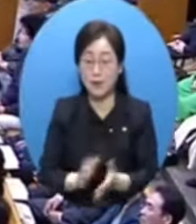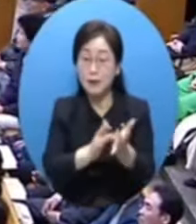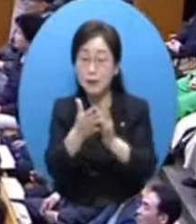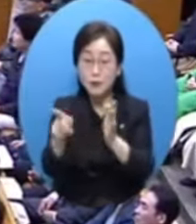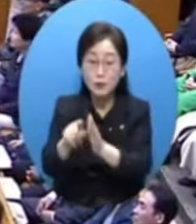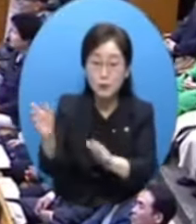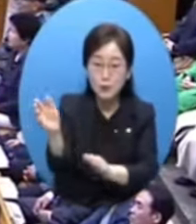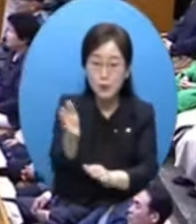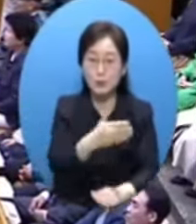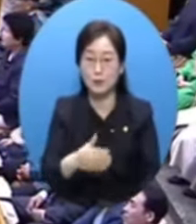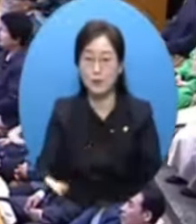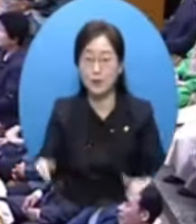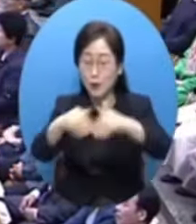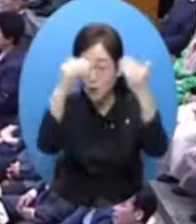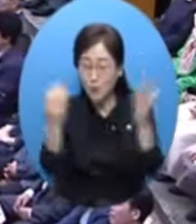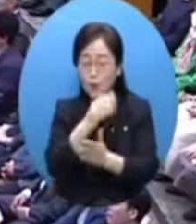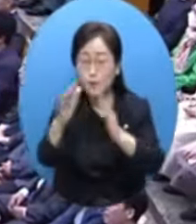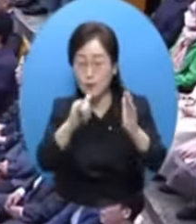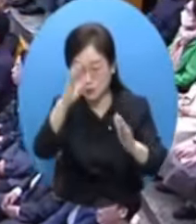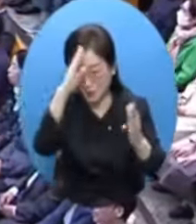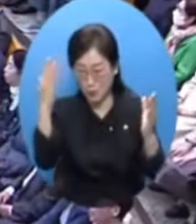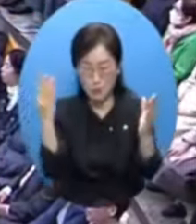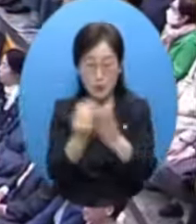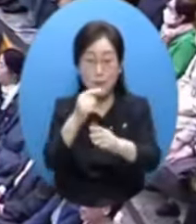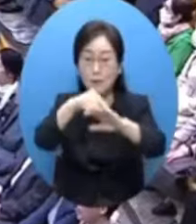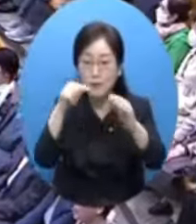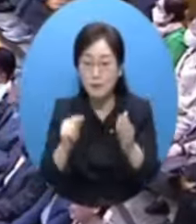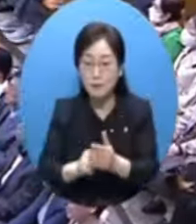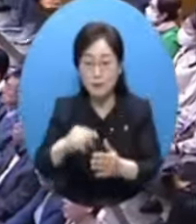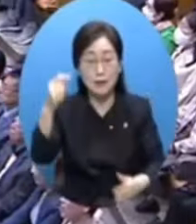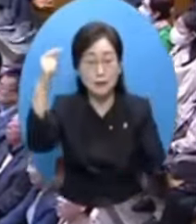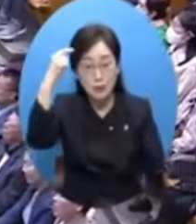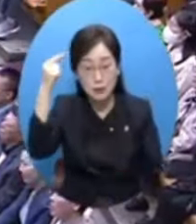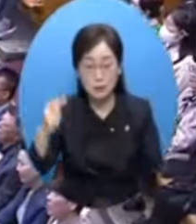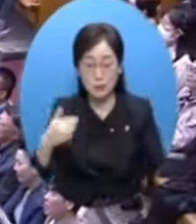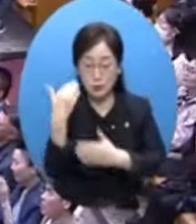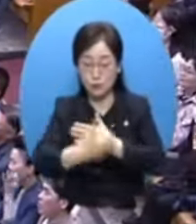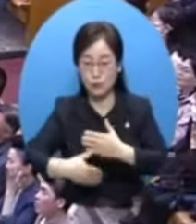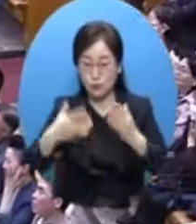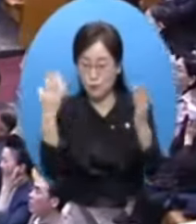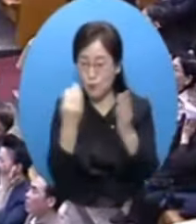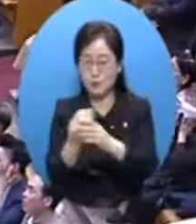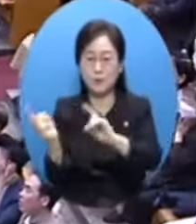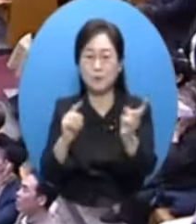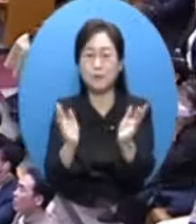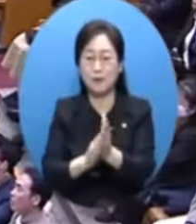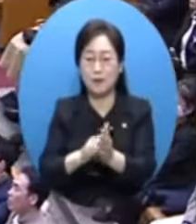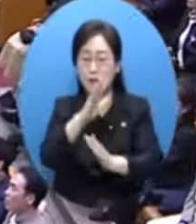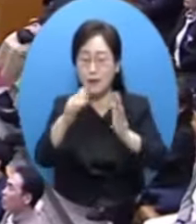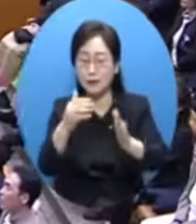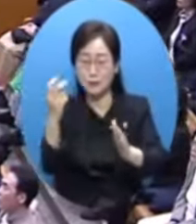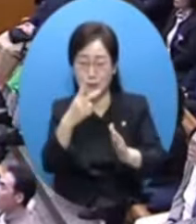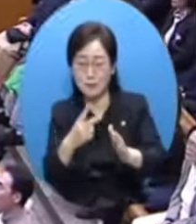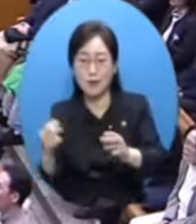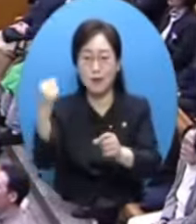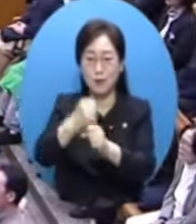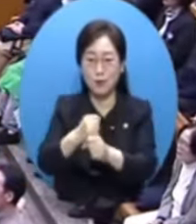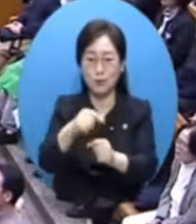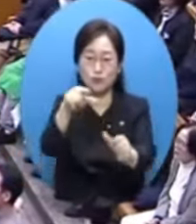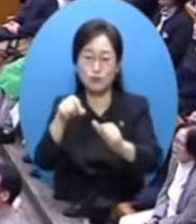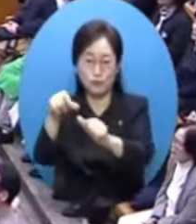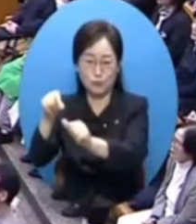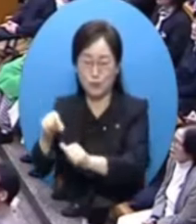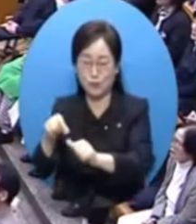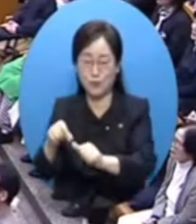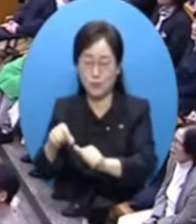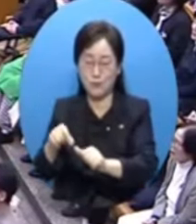나니까 온 가족의 병이 마음의 병, 정신병, 육신병을 다 치료받게 되었고 가족이 회복되고 놀라운 구원의 역사가